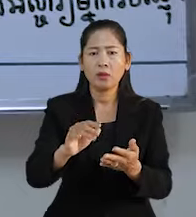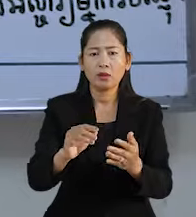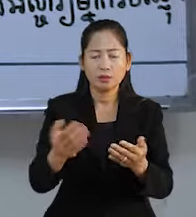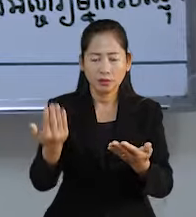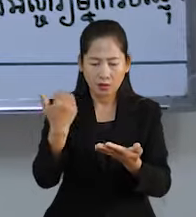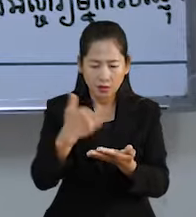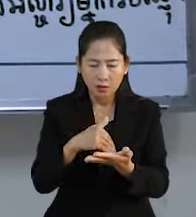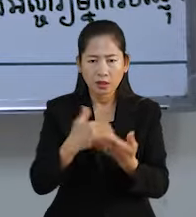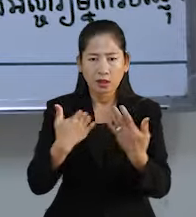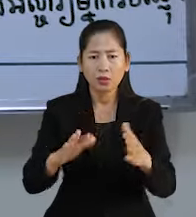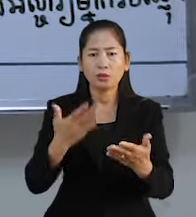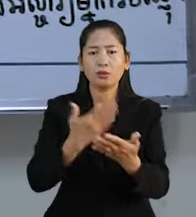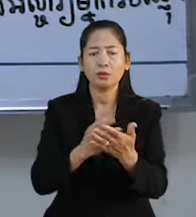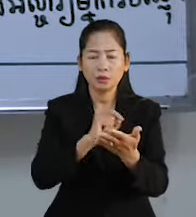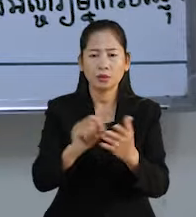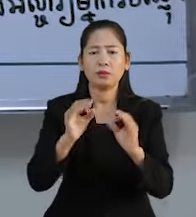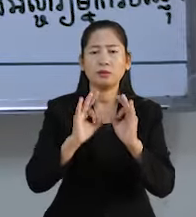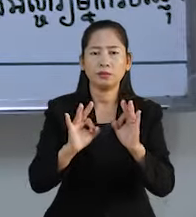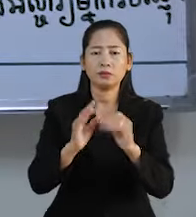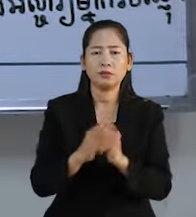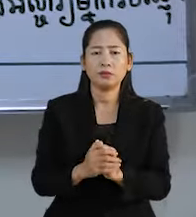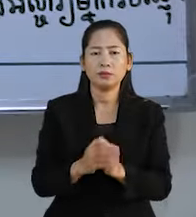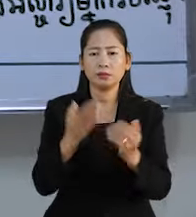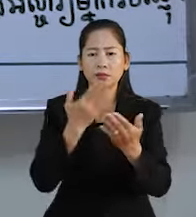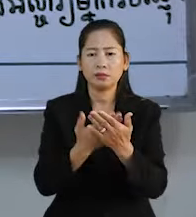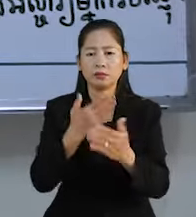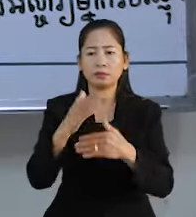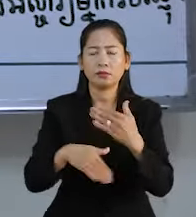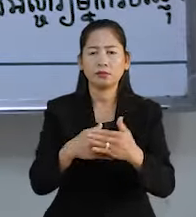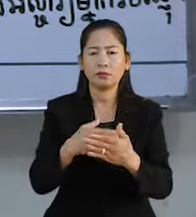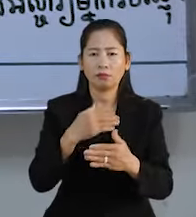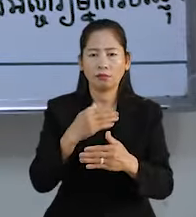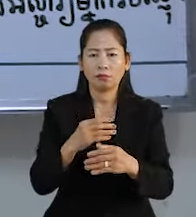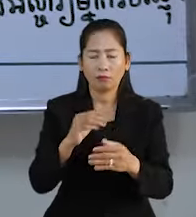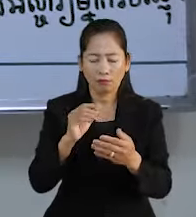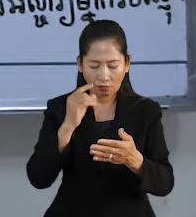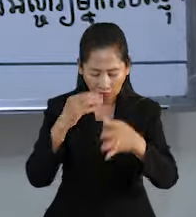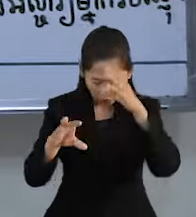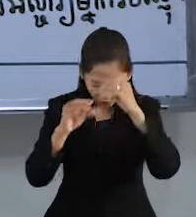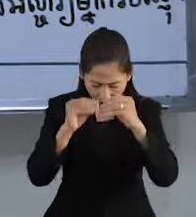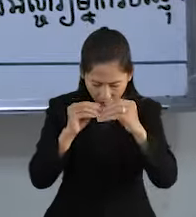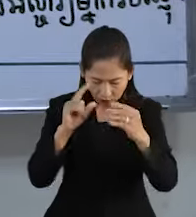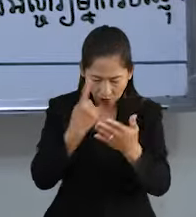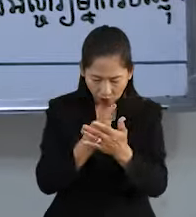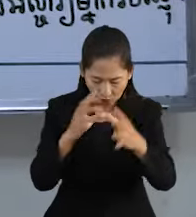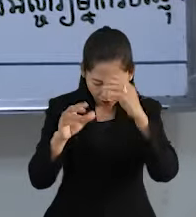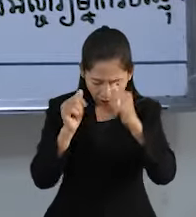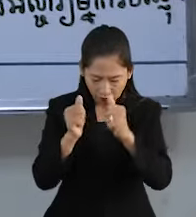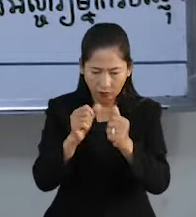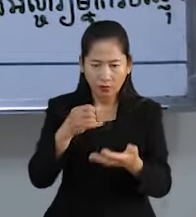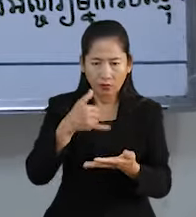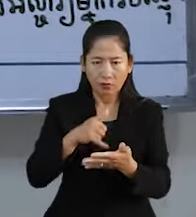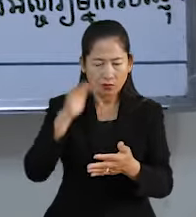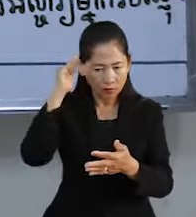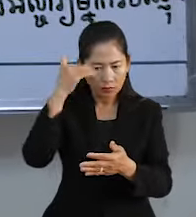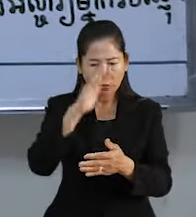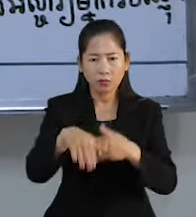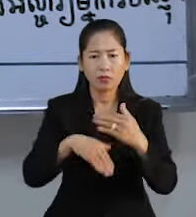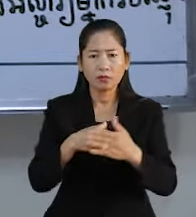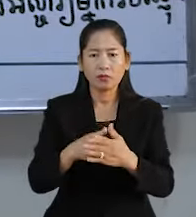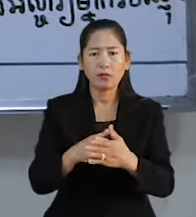នសារឡើងវិញអាចឈ្មោះថាសំណេរសម្រាប់អរគុណច្រើនណាកូនសម្រាប់ការរៀនការចូលរៀនជាមួយអ្នកគ្រូនាថ្ងៃនេះសង្ឃឹមថាកូន